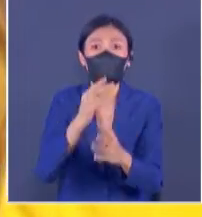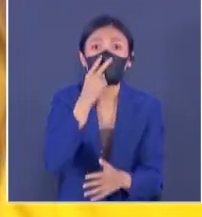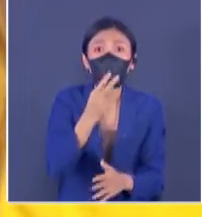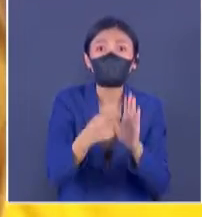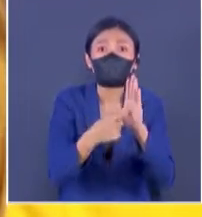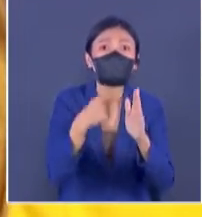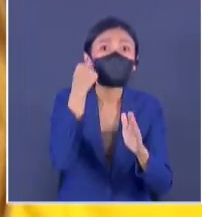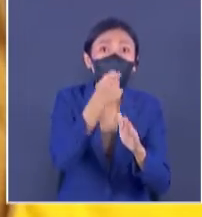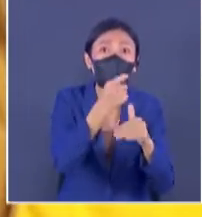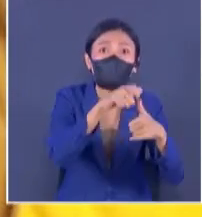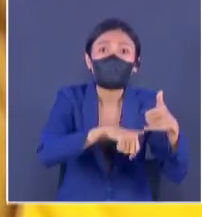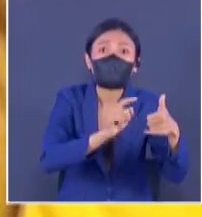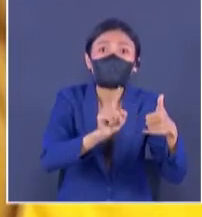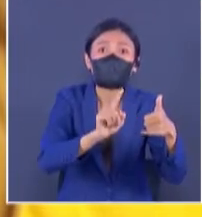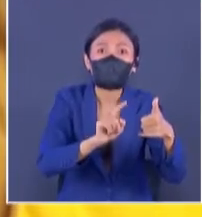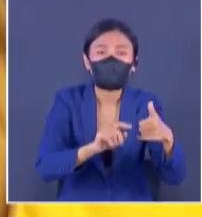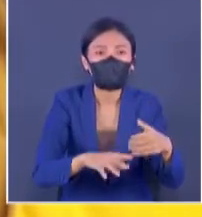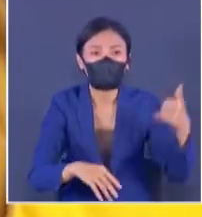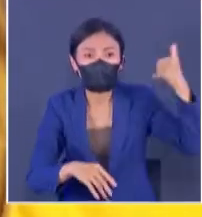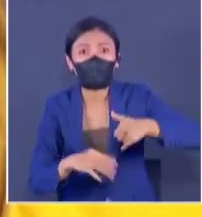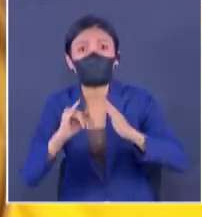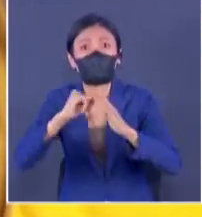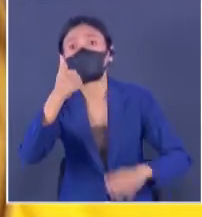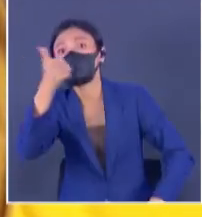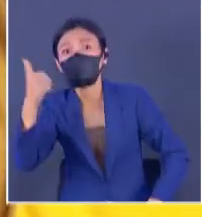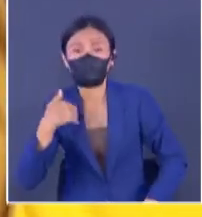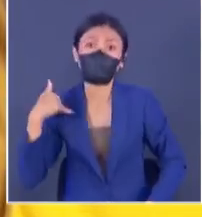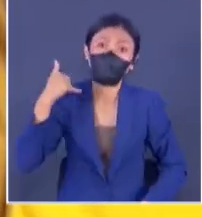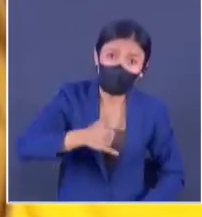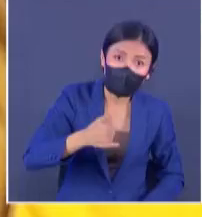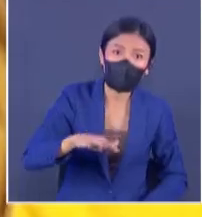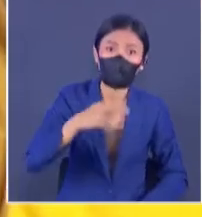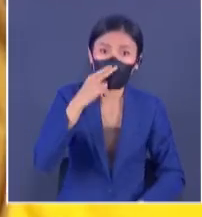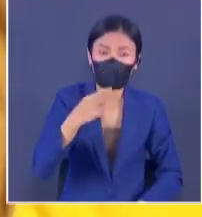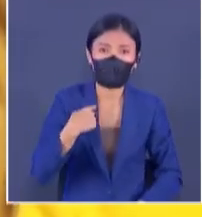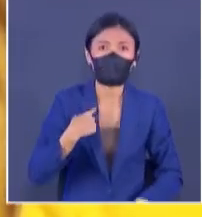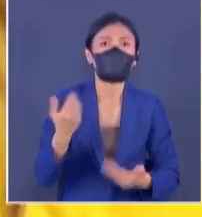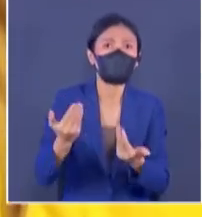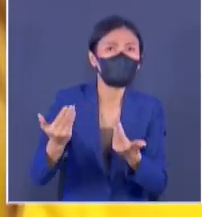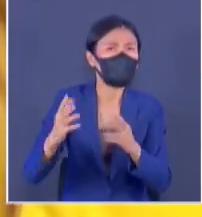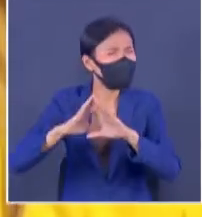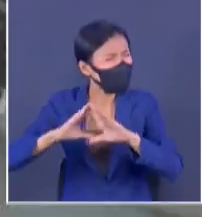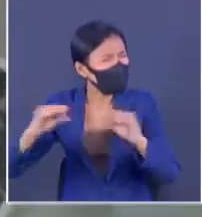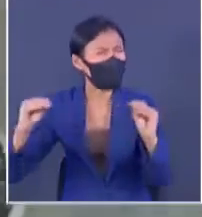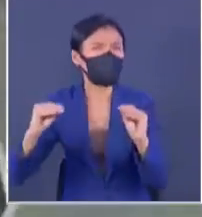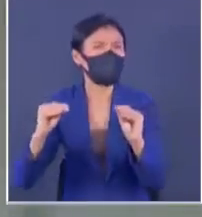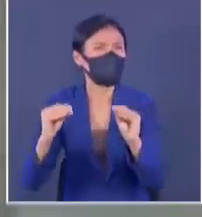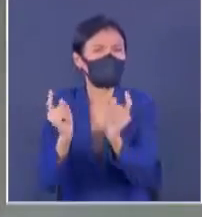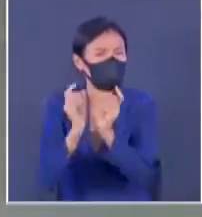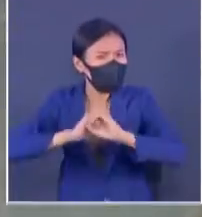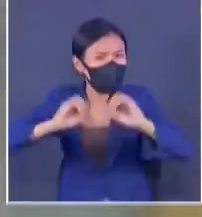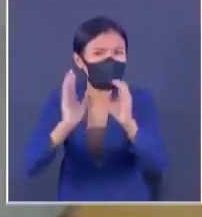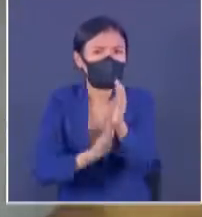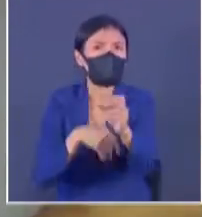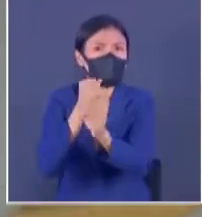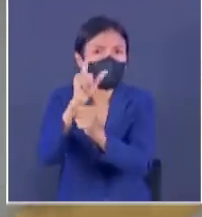จากต่างจังหวัดมาเพียงแค่คนเดียวมาตามหาลูกสาวที่พัดพรากจากกันมาเป็น20ปี นี่คือพลังโ